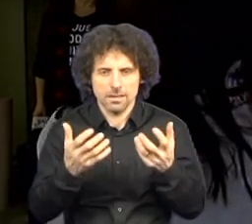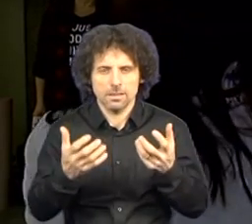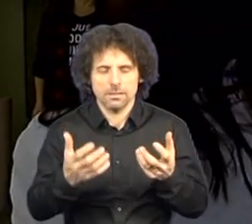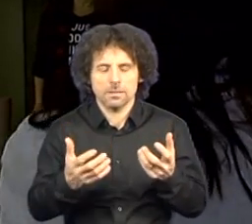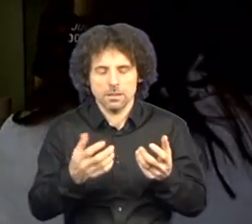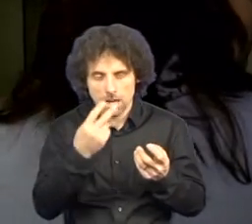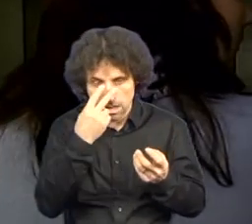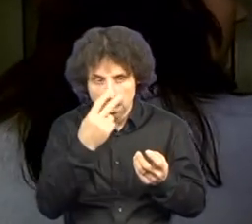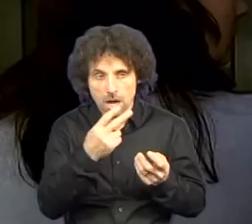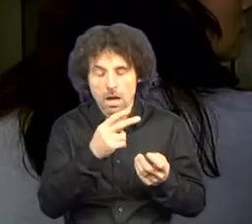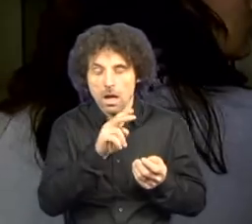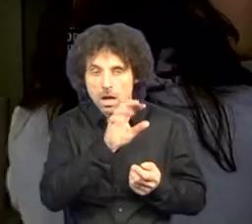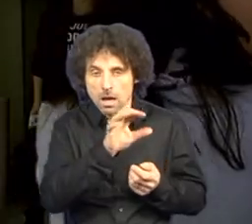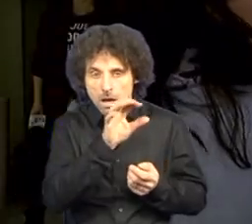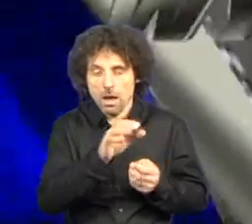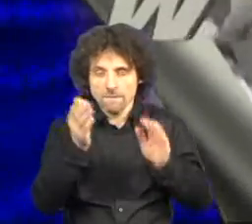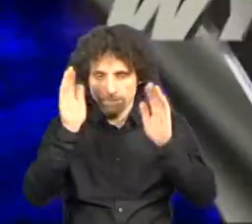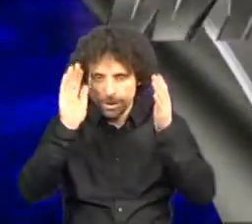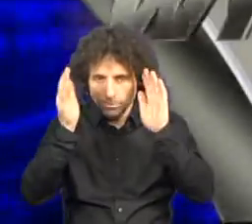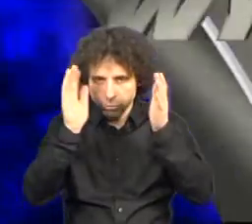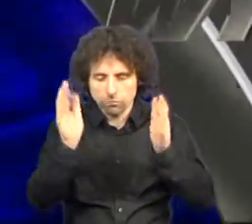śledzenia akcji na Facebooku.